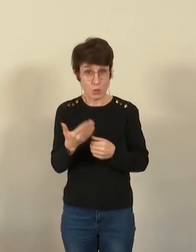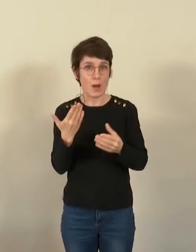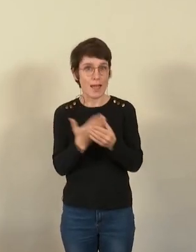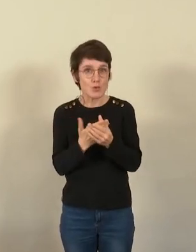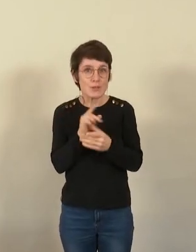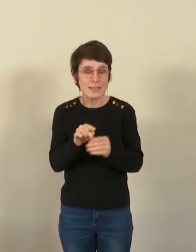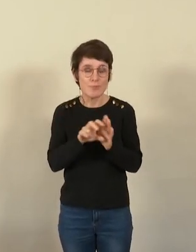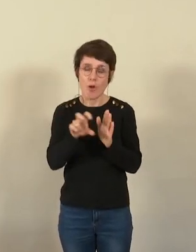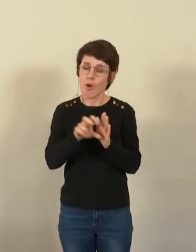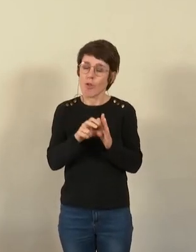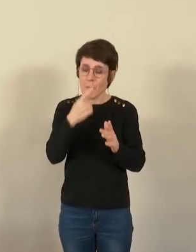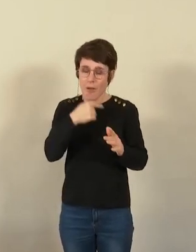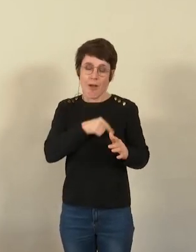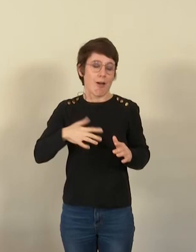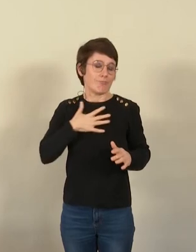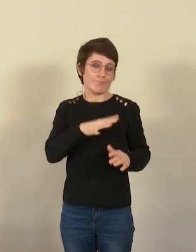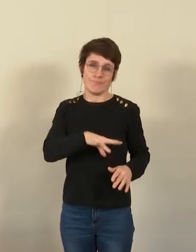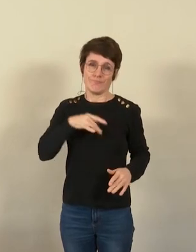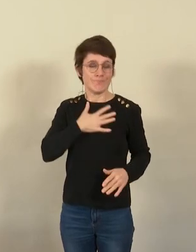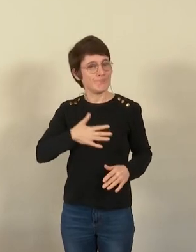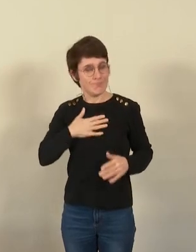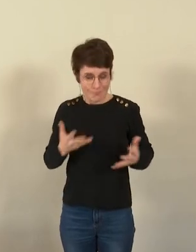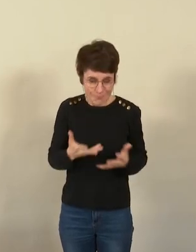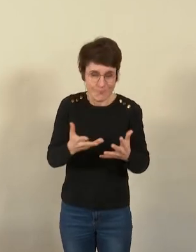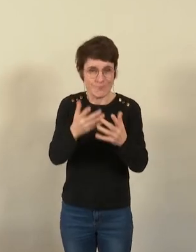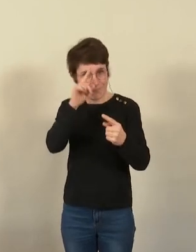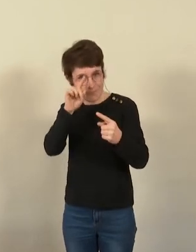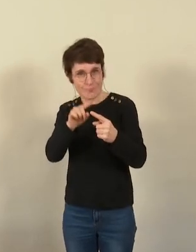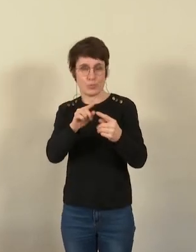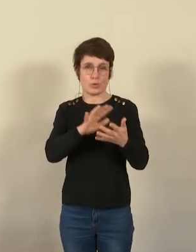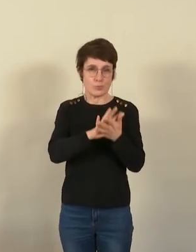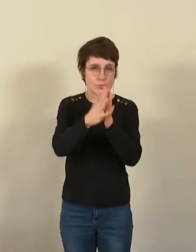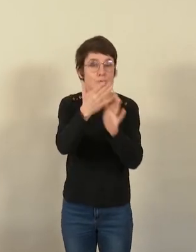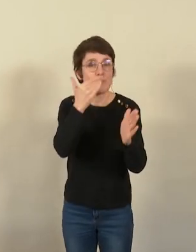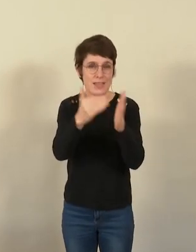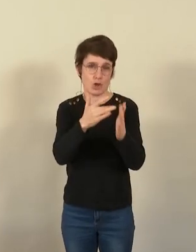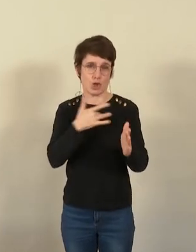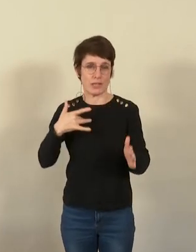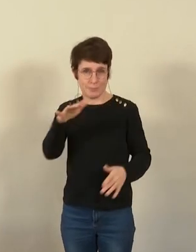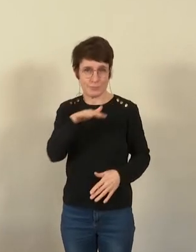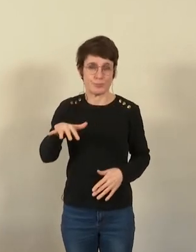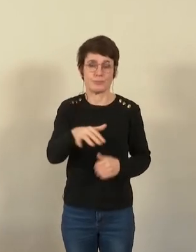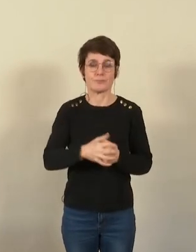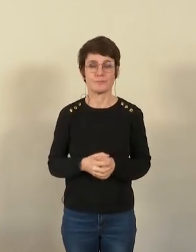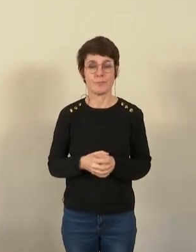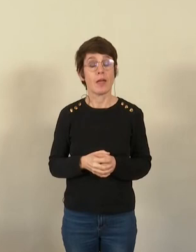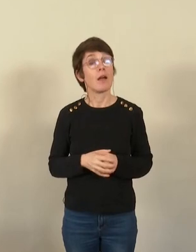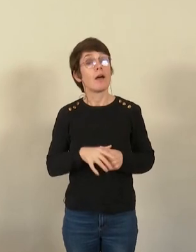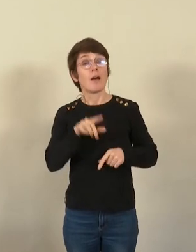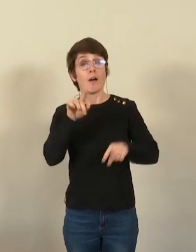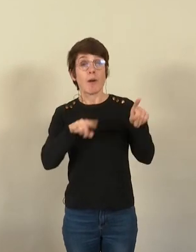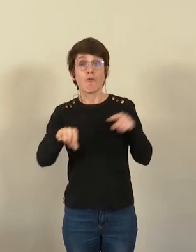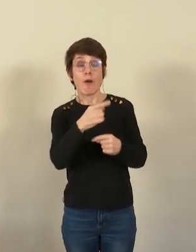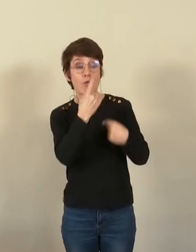très concrètement et très directement sur un déterminant de la santé des personnes et puisque par ailleurs des questions sont posées parfois sur